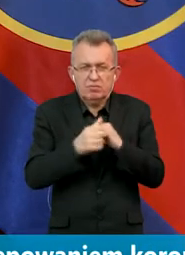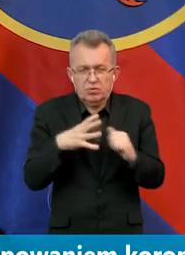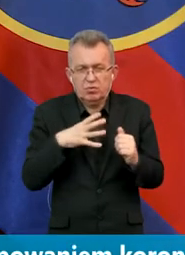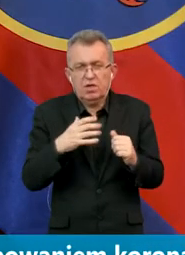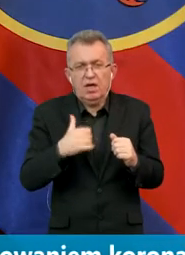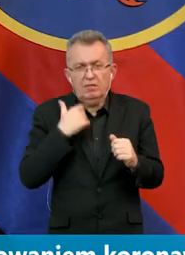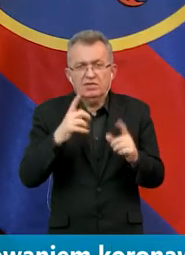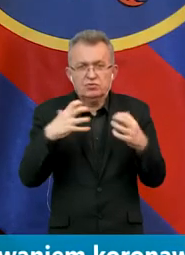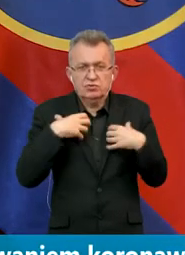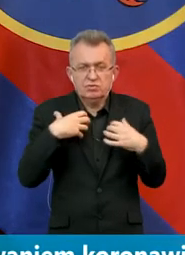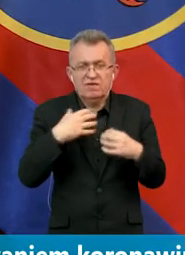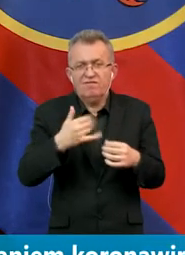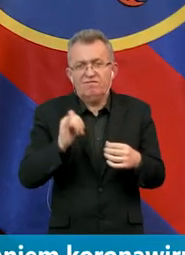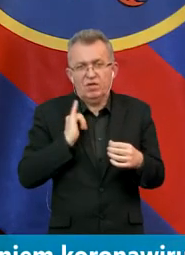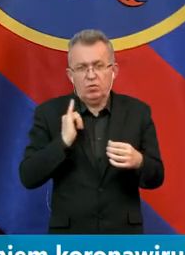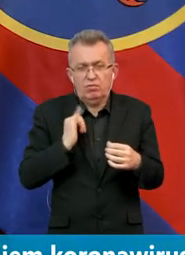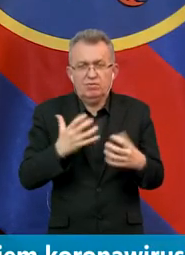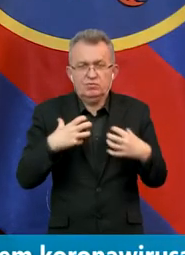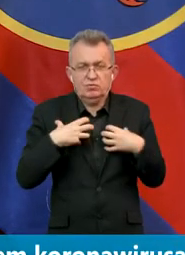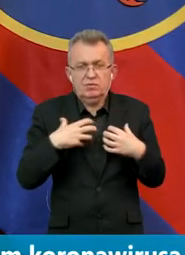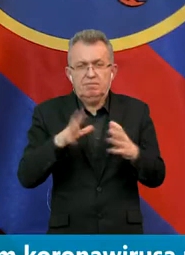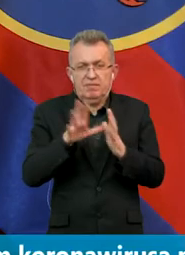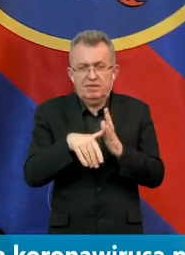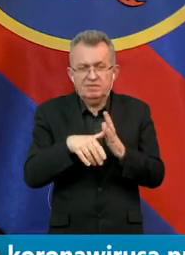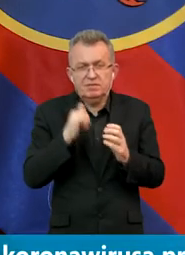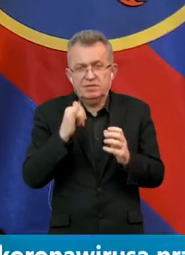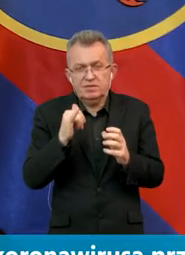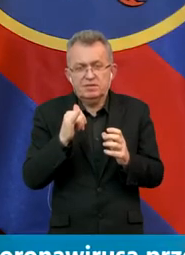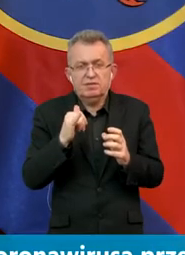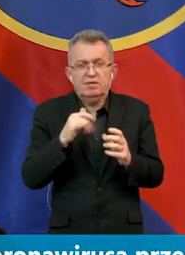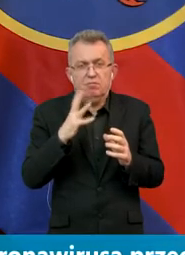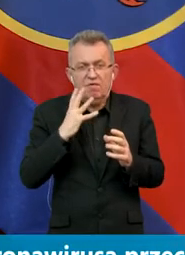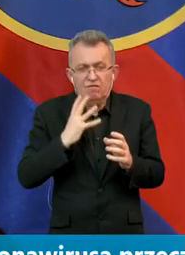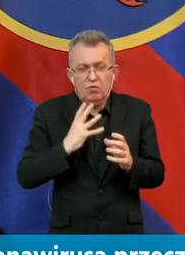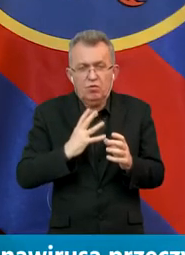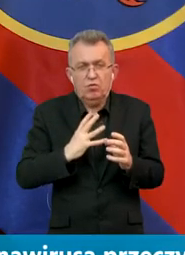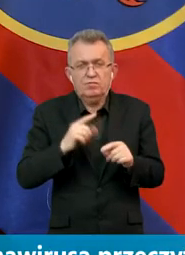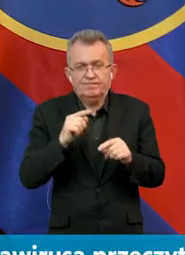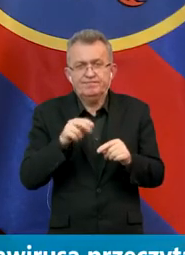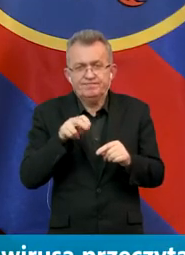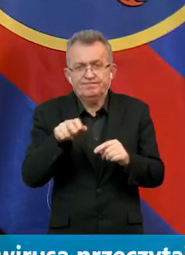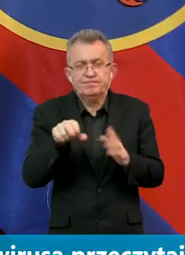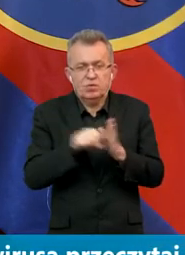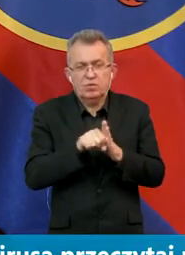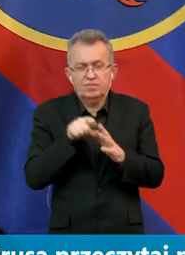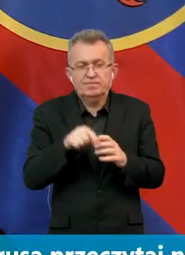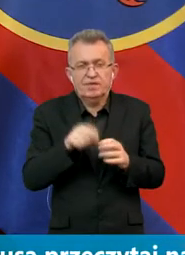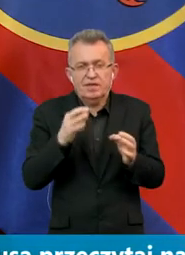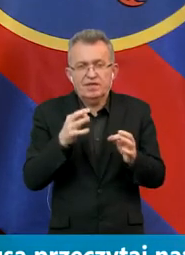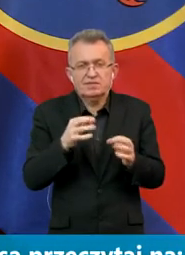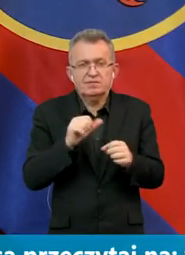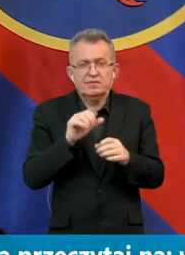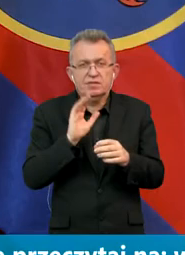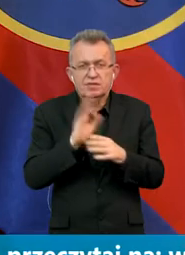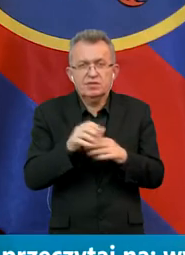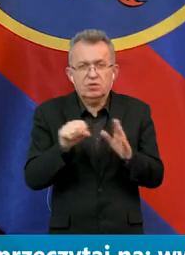rzeczywiście żyli w coraz bardziej wygodnym mieście i myślę, że powoli do tego zmierzamy. Rzeczywiście teraz jesteśmy sporo